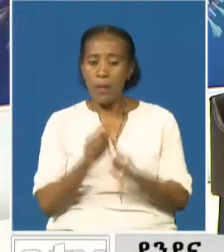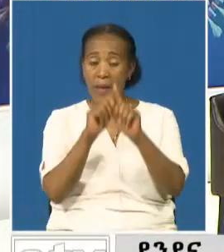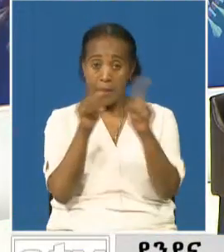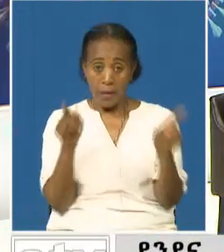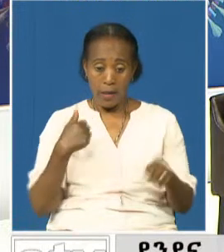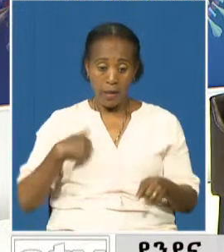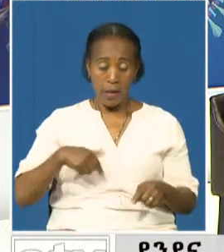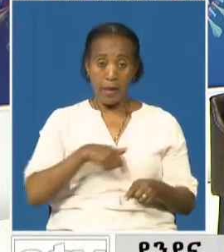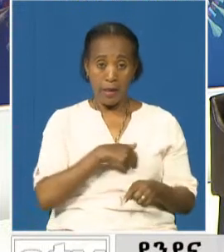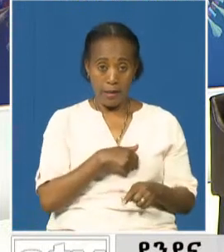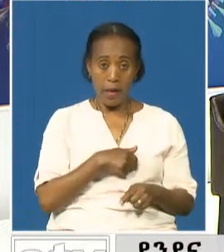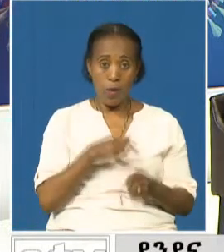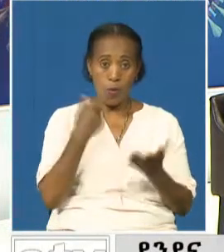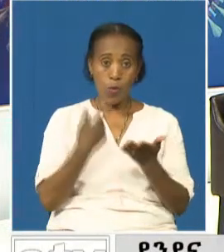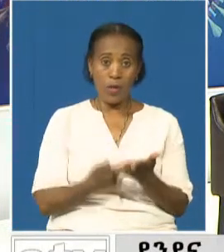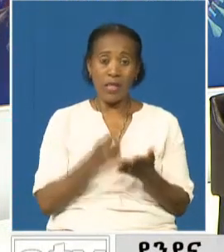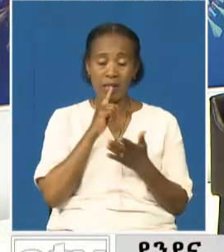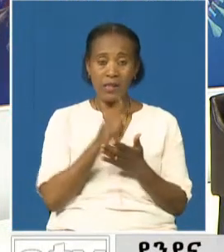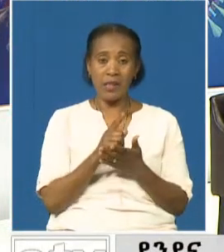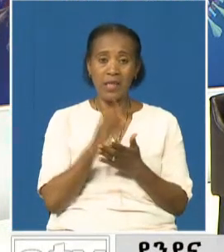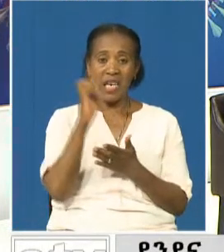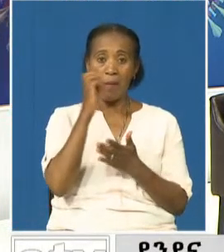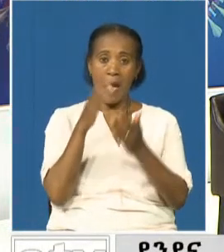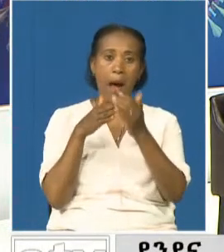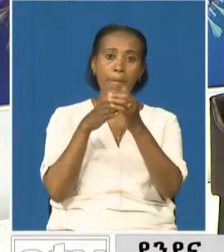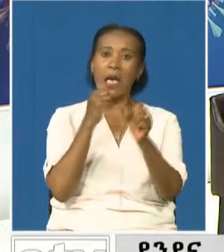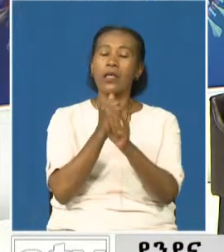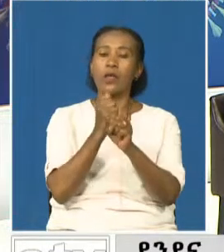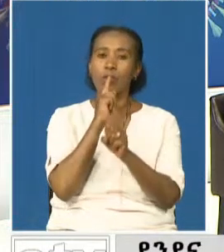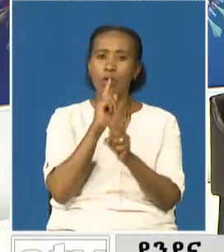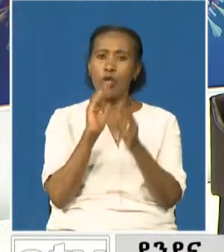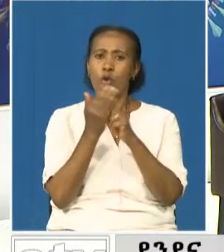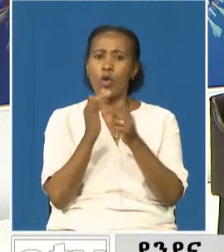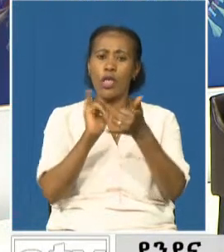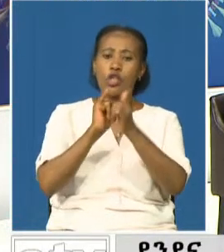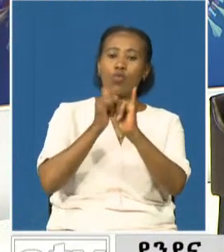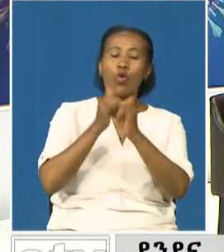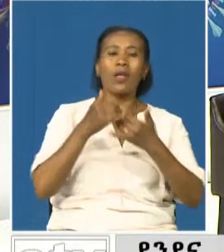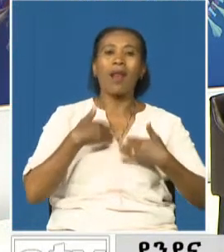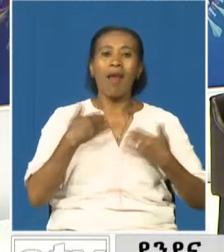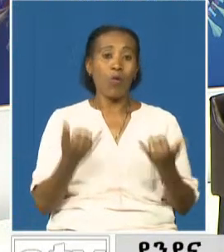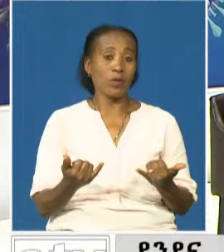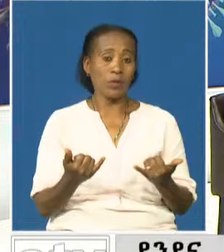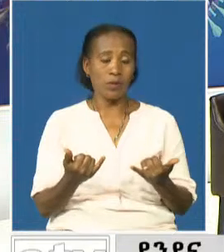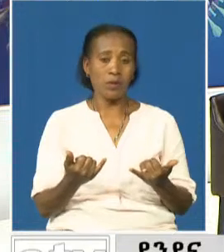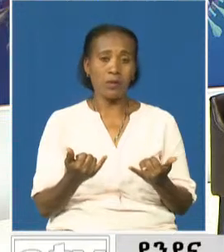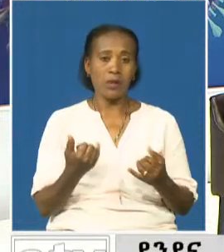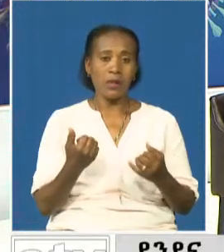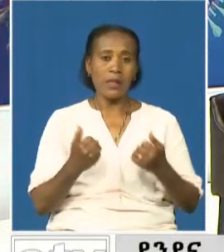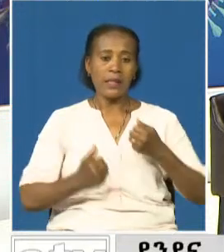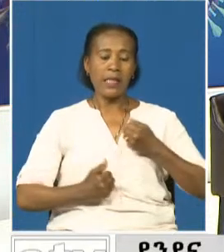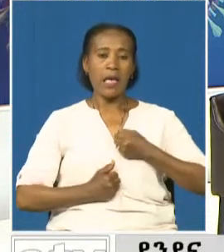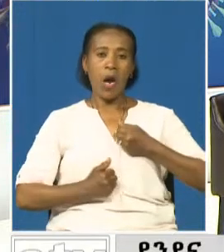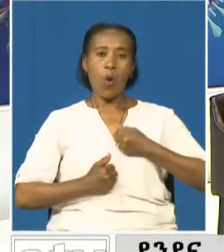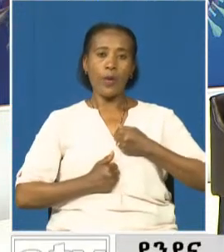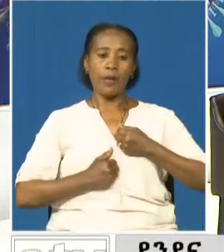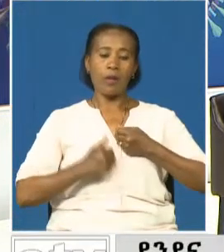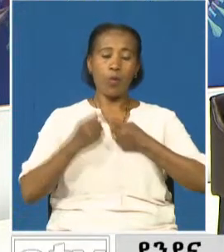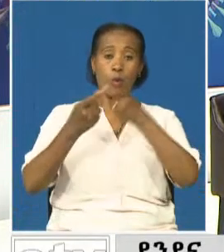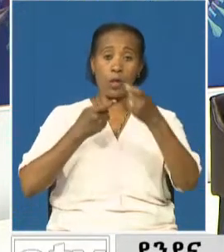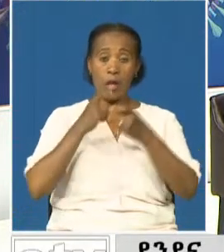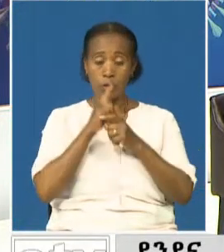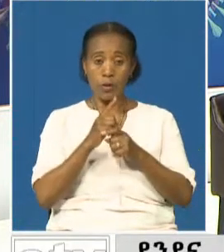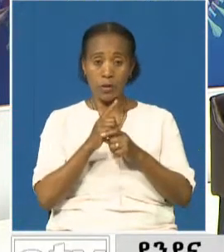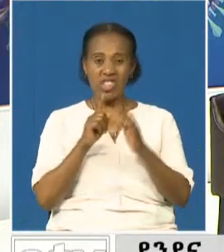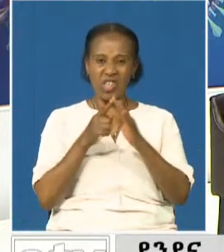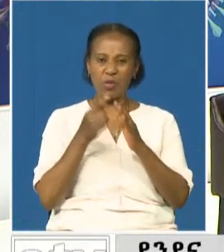በተለይ እኛም አሁን እኔ ወደዚህ ወደ ቀበሌ አመራር አካባቢ ነው የምሰራው እና የሆነ ፖርስ አለ አሁን ሰራዊት ኮንትሮል ሲስተም